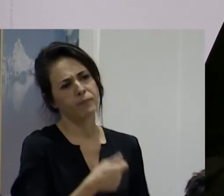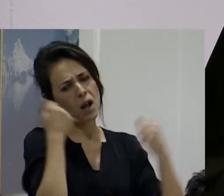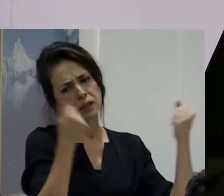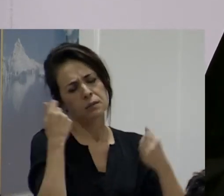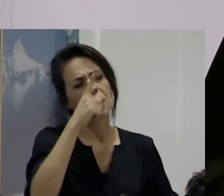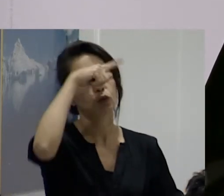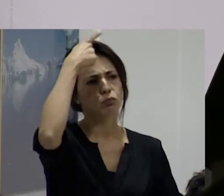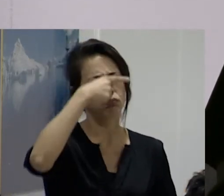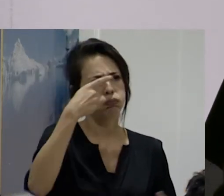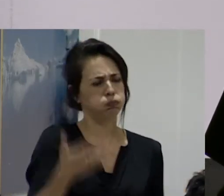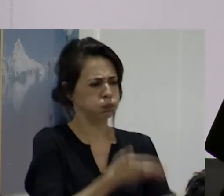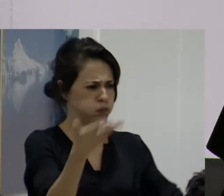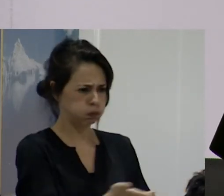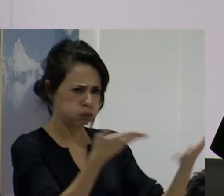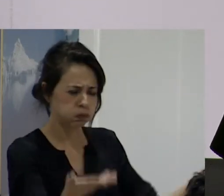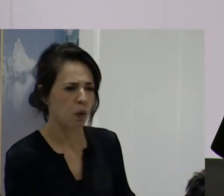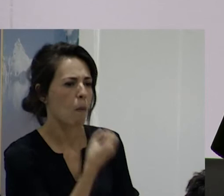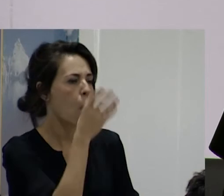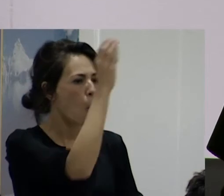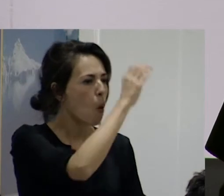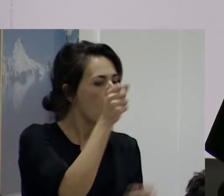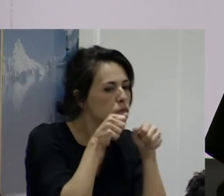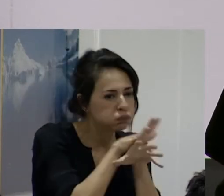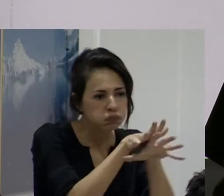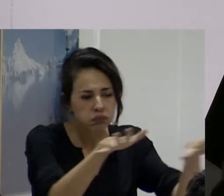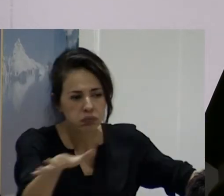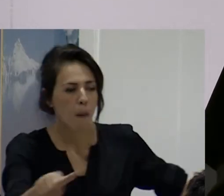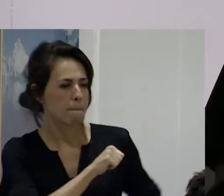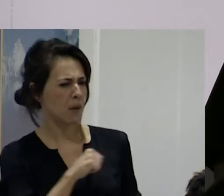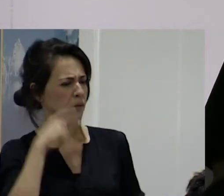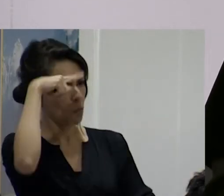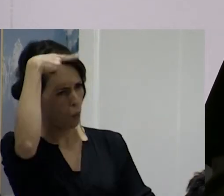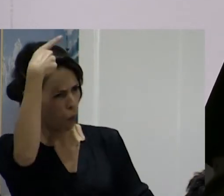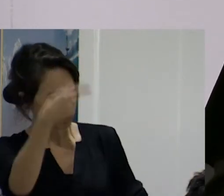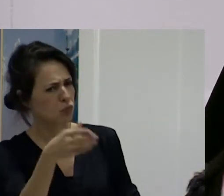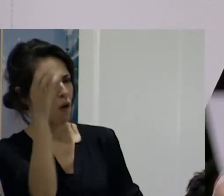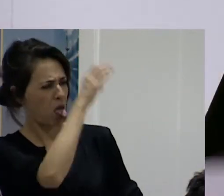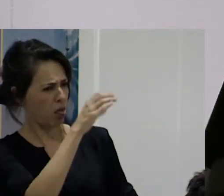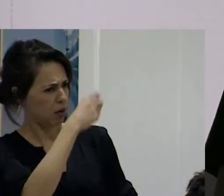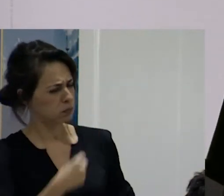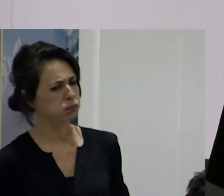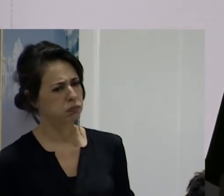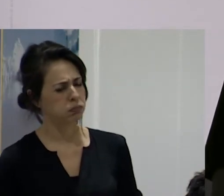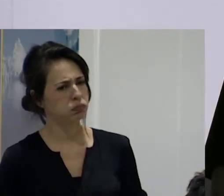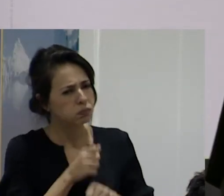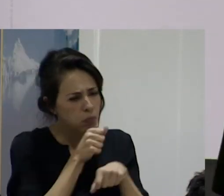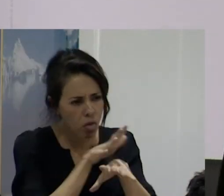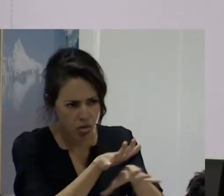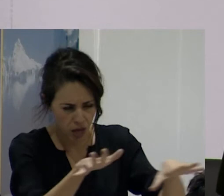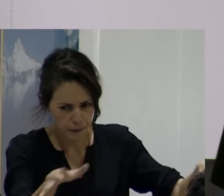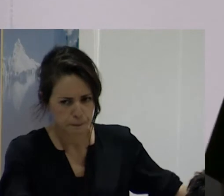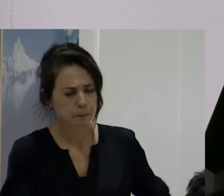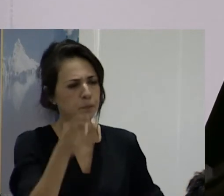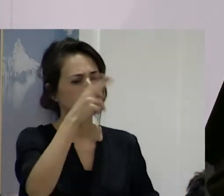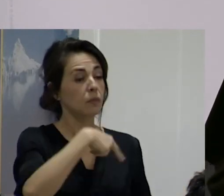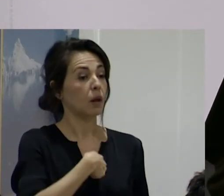que ajuden a la difusió de la ciència i del nostre patrimoni cultural i científic. L'obertura en este